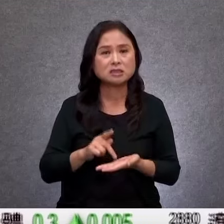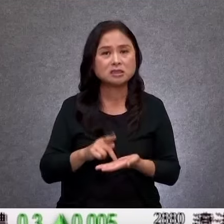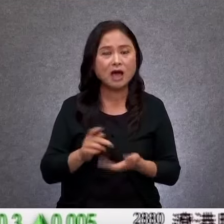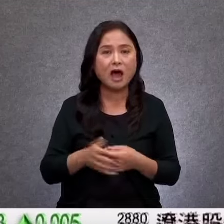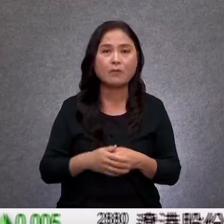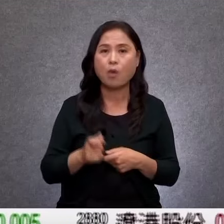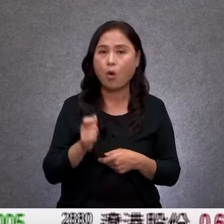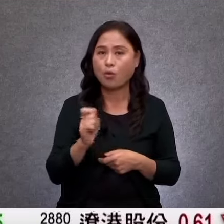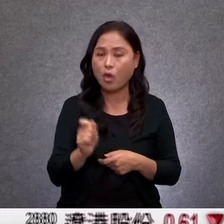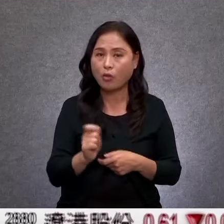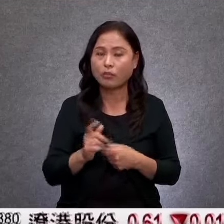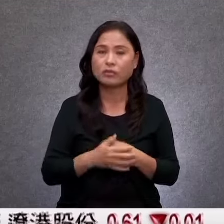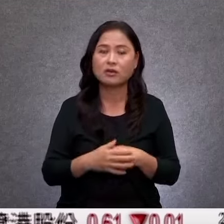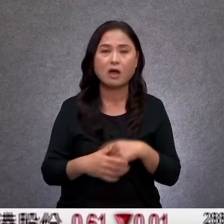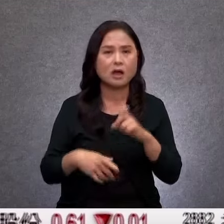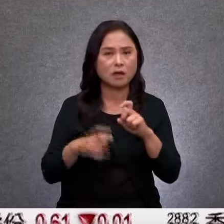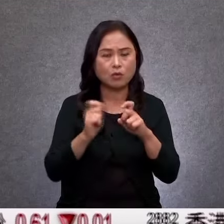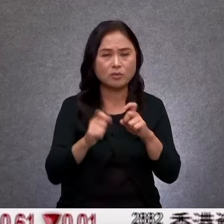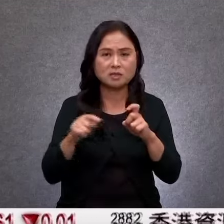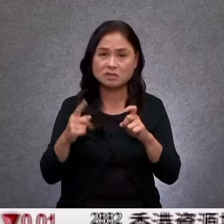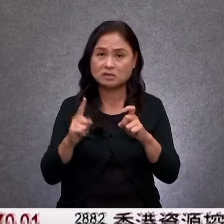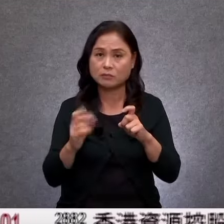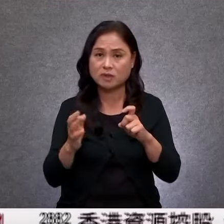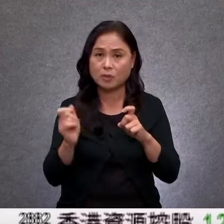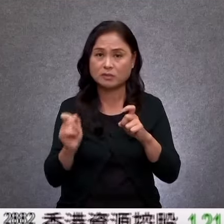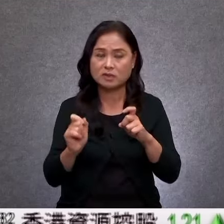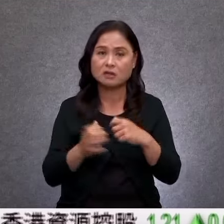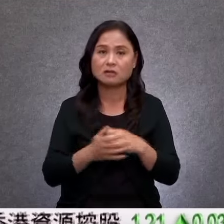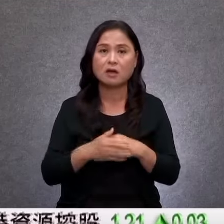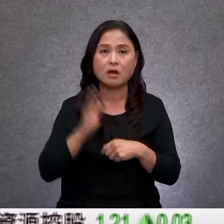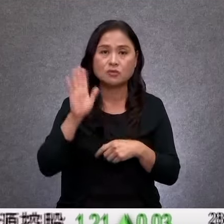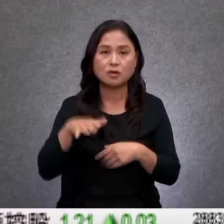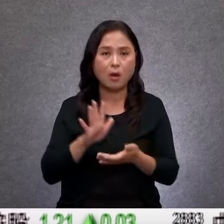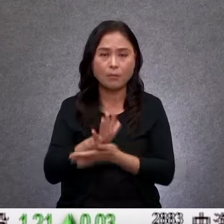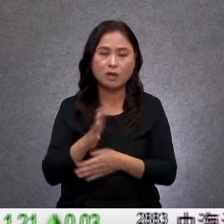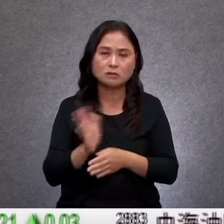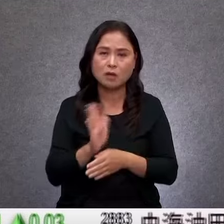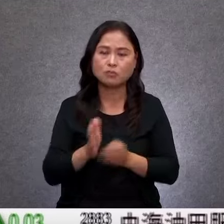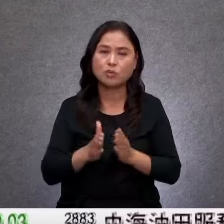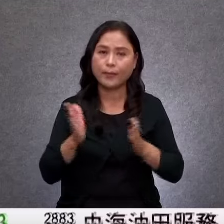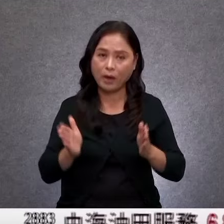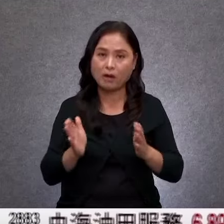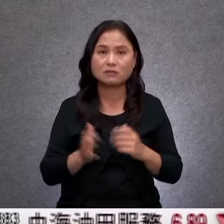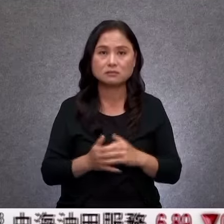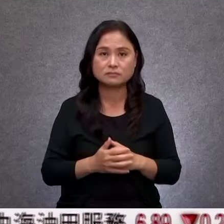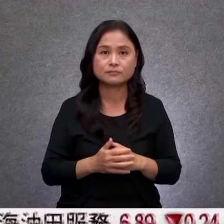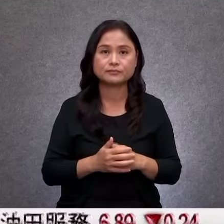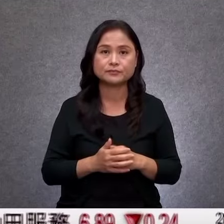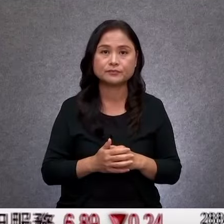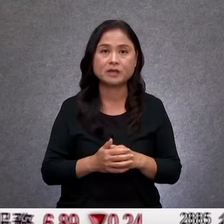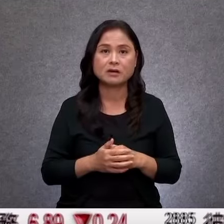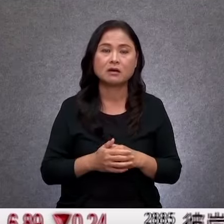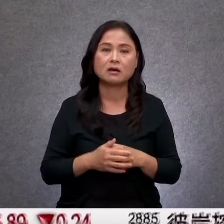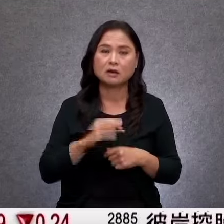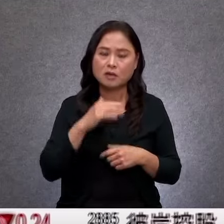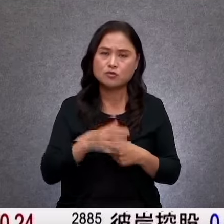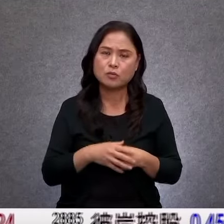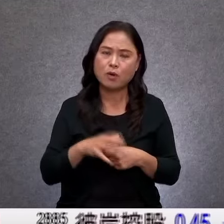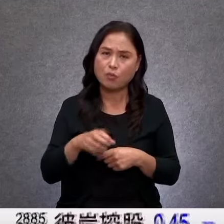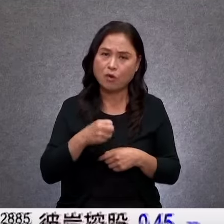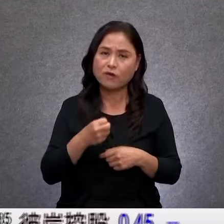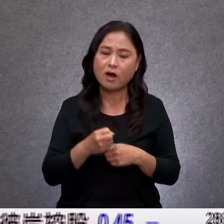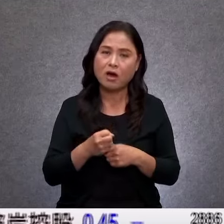字，就係講緊個債務率。其實就講緊話9%至13%啦，即係會嚟緊五年介乎喺呢個 range